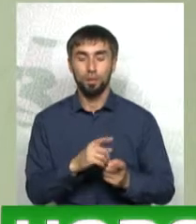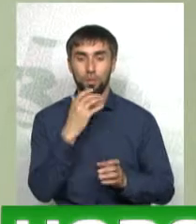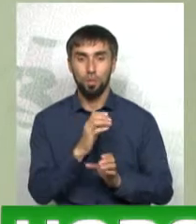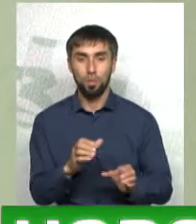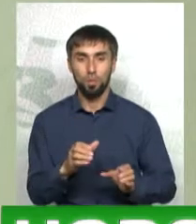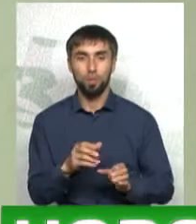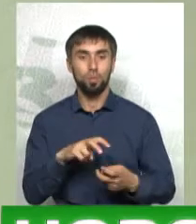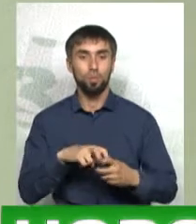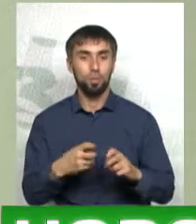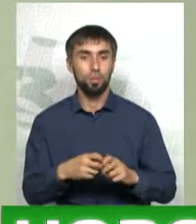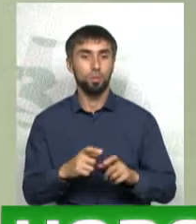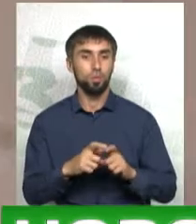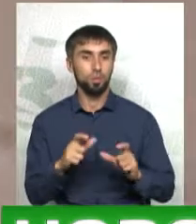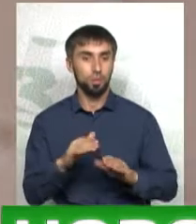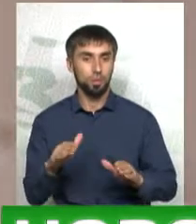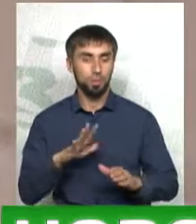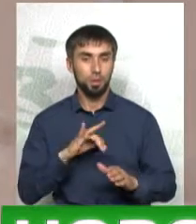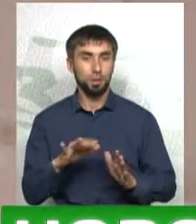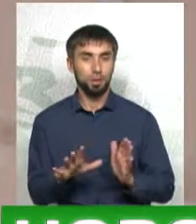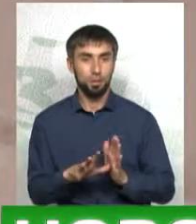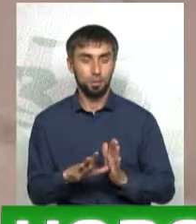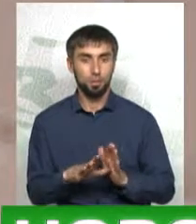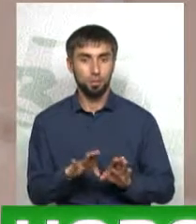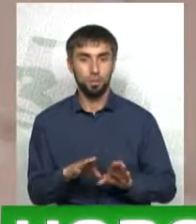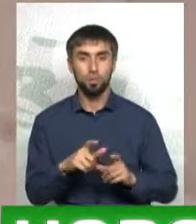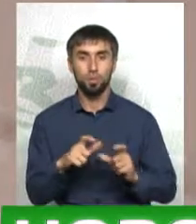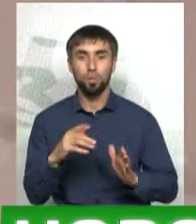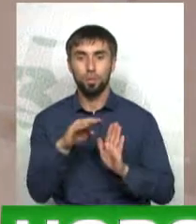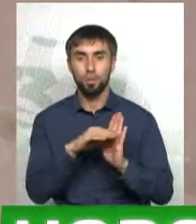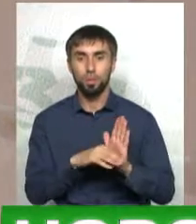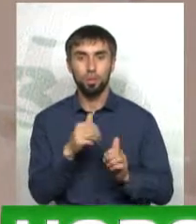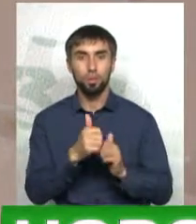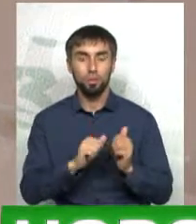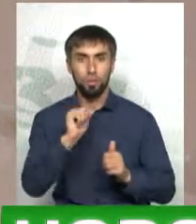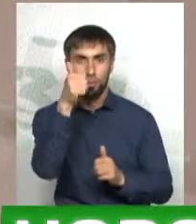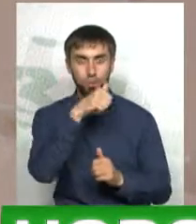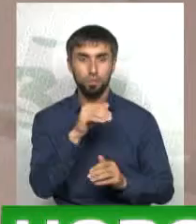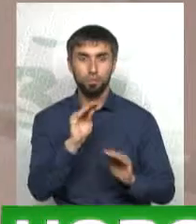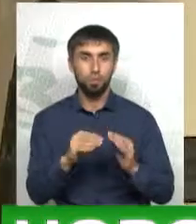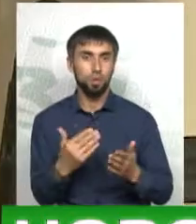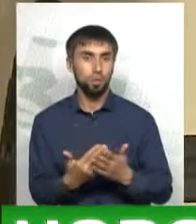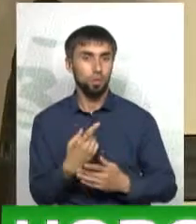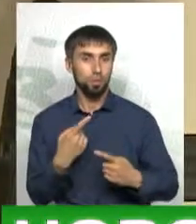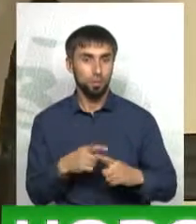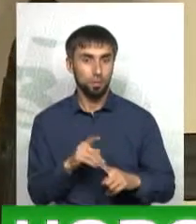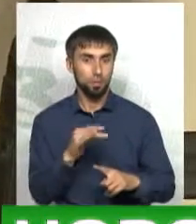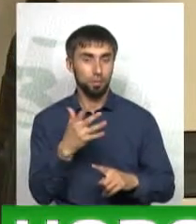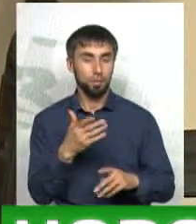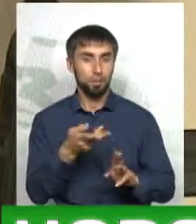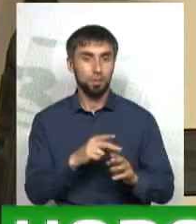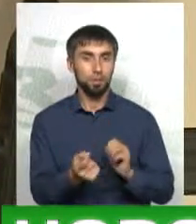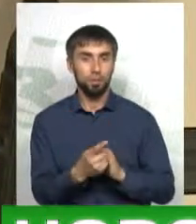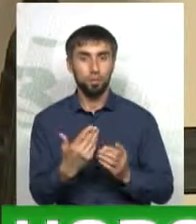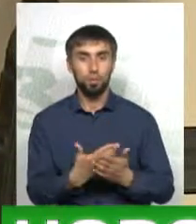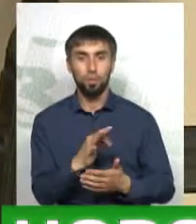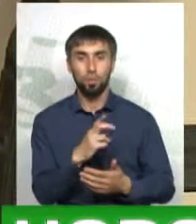отопление. Проблемы школьники испытывали и с электроресурсом. В школьную программу с каждым годом внедряются новые технологии. Появляется